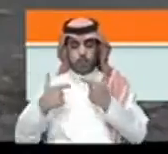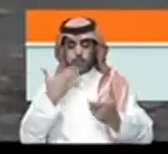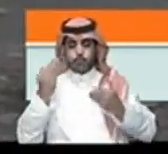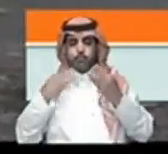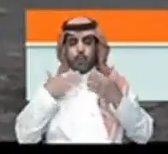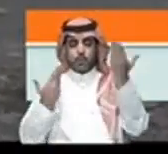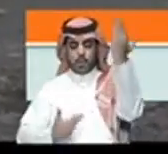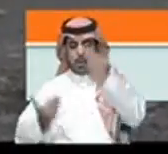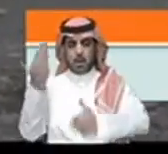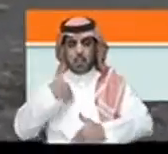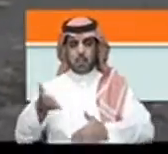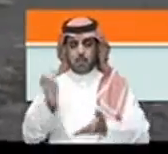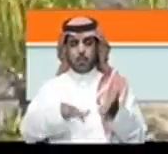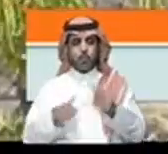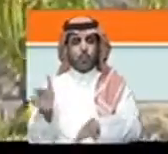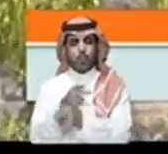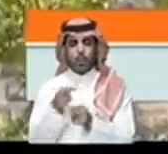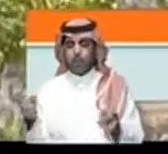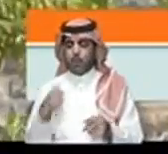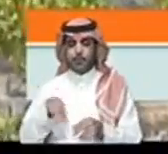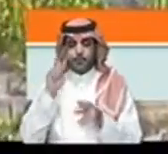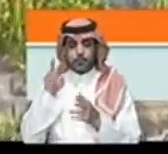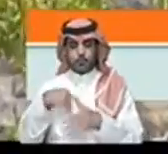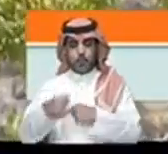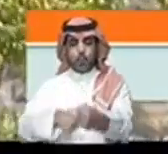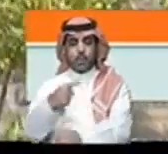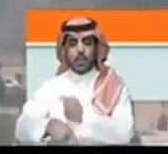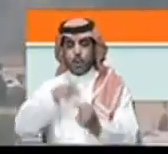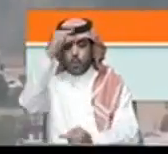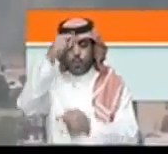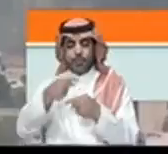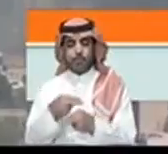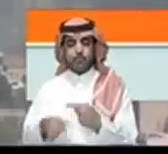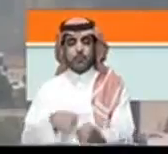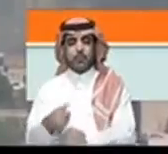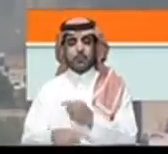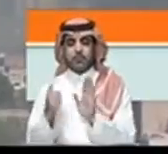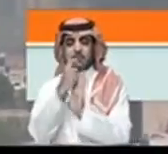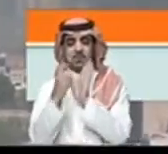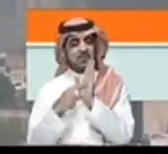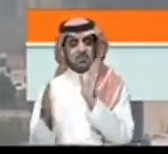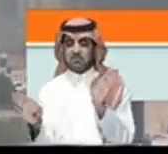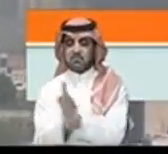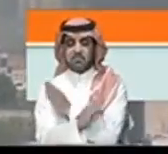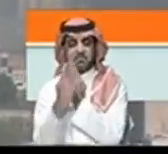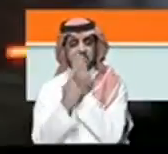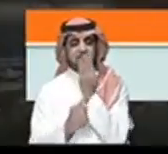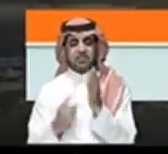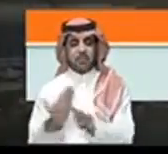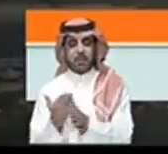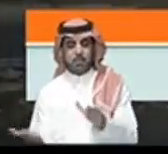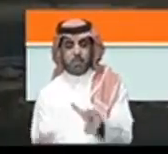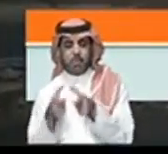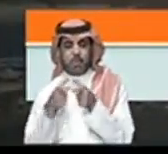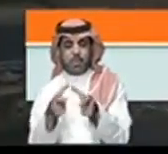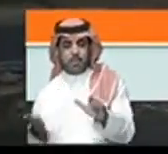صفوف الحوثيين ومن جهه اخرى تواصل مليشيا الحوثي انتهاكها للقوانين الدوليه وذلك زرع الالغام